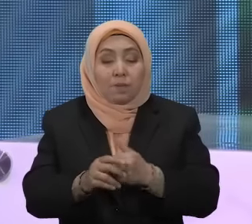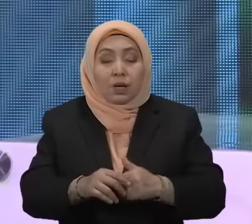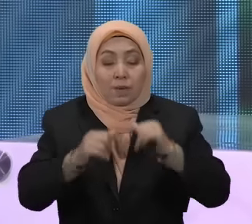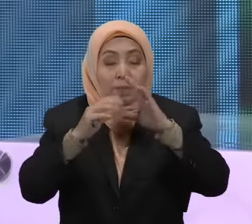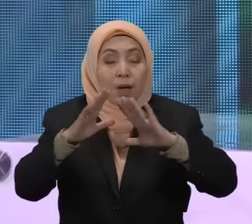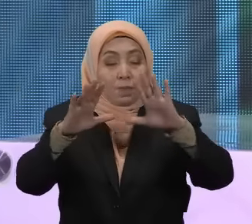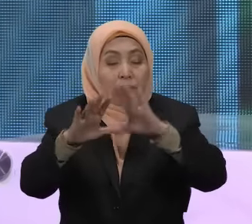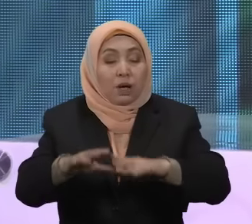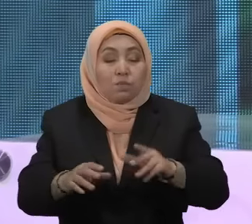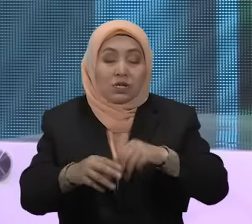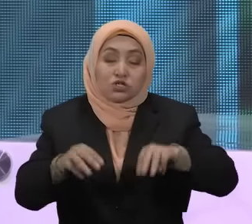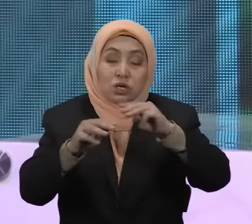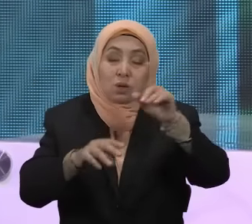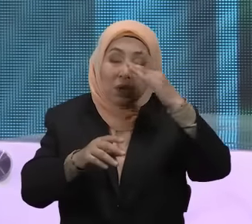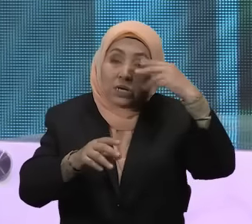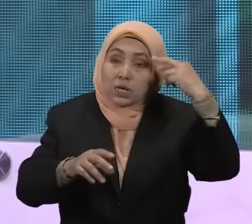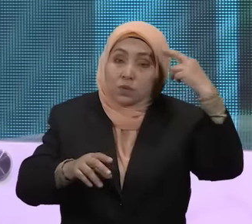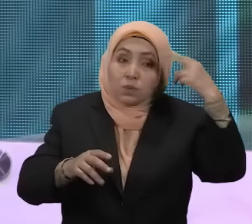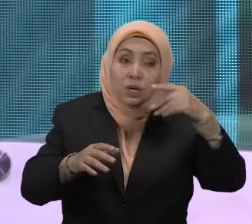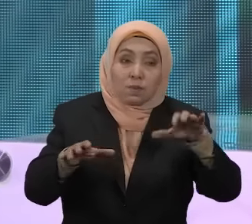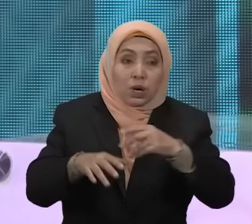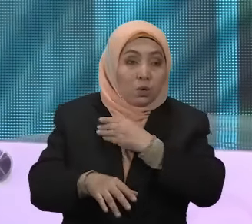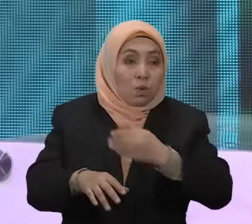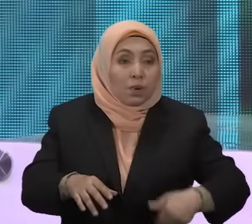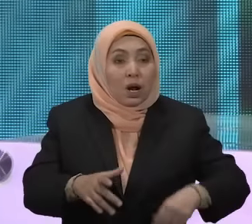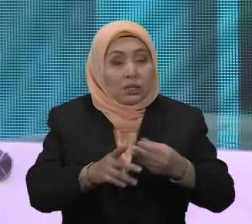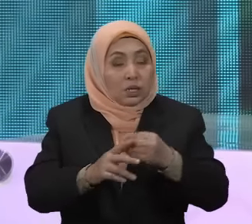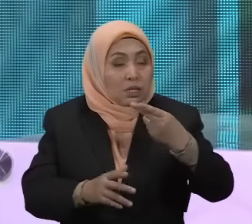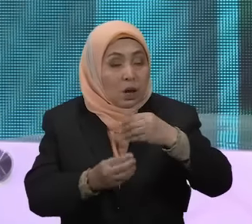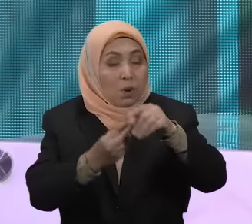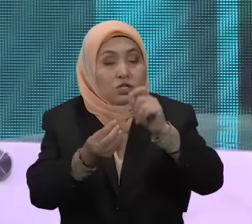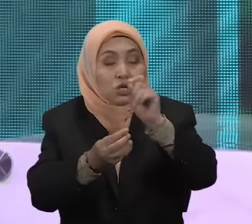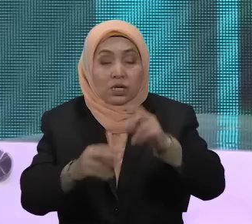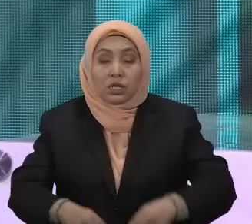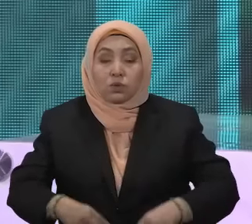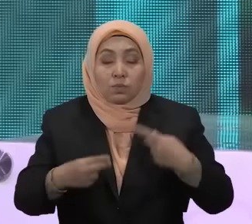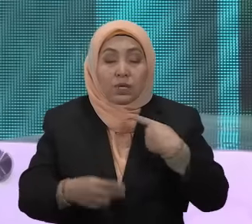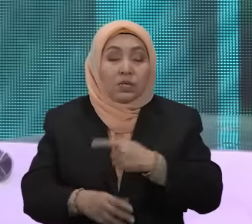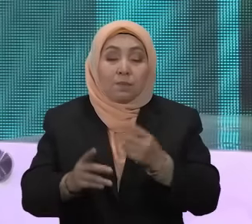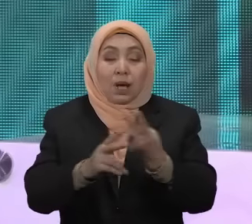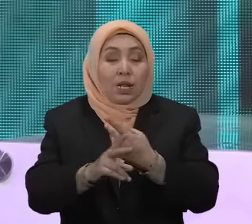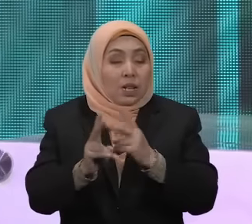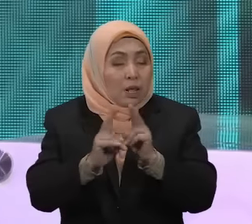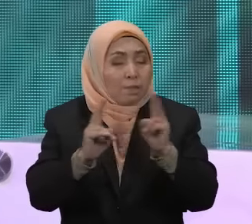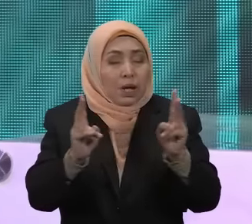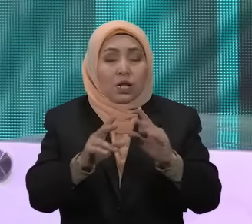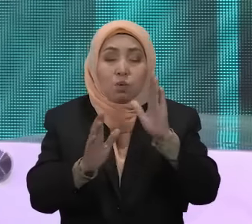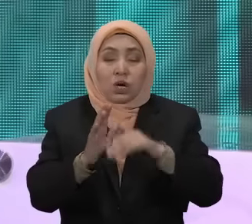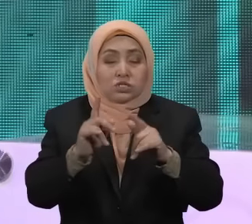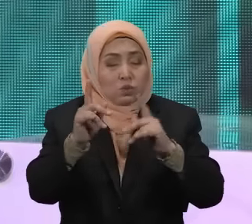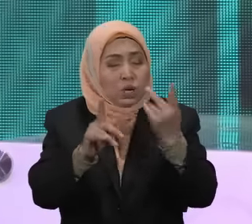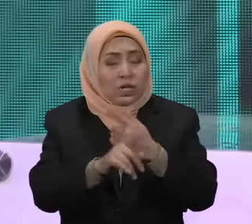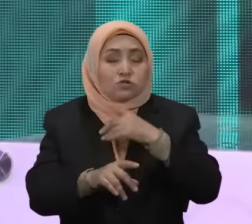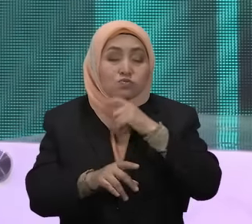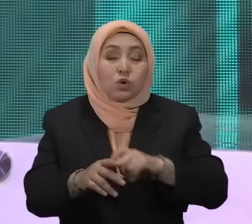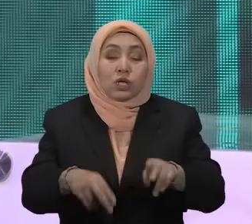masjid Allah dan amat rindu untuk menunaikan umrah ataupun haji dalam kehidupan kita paling kurang sekali seumur hidup